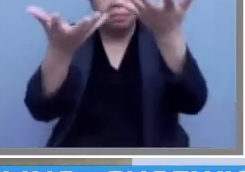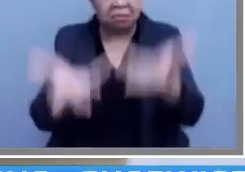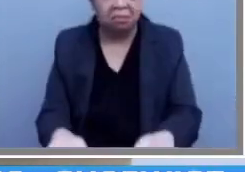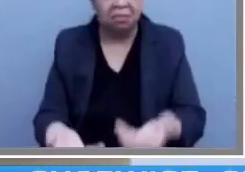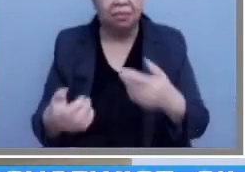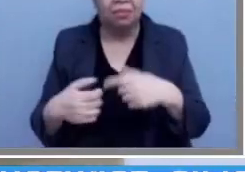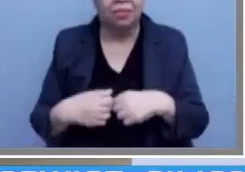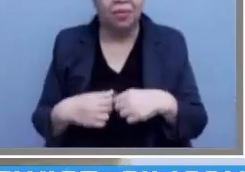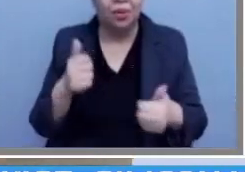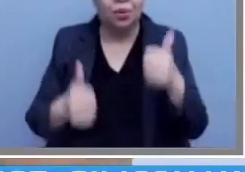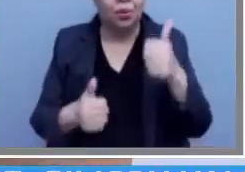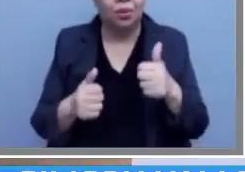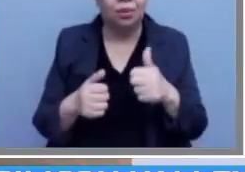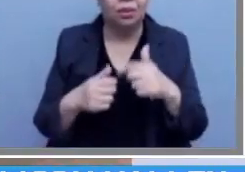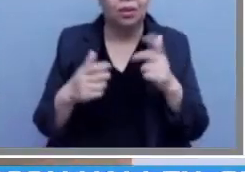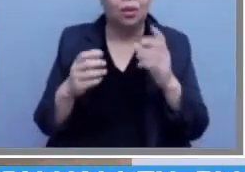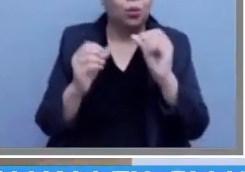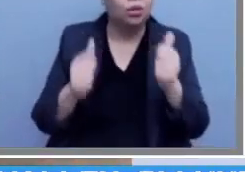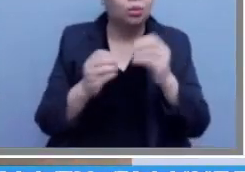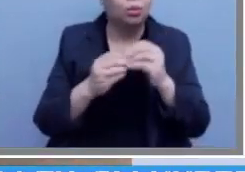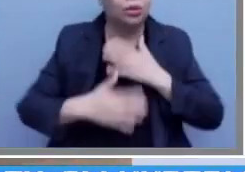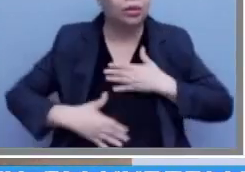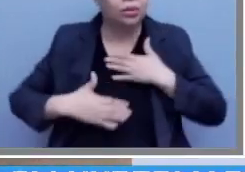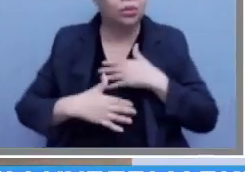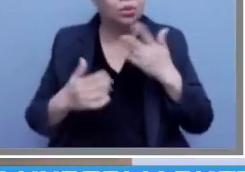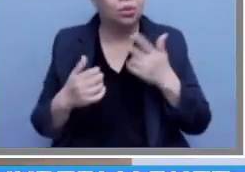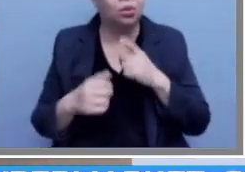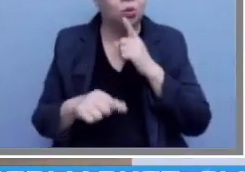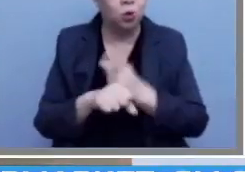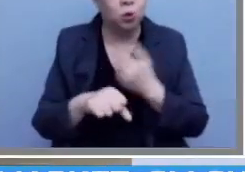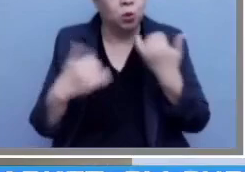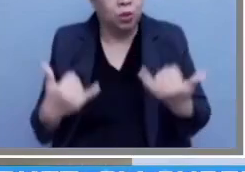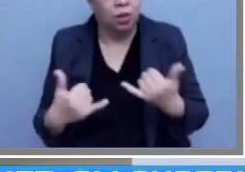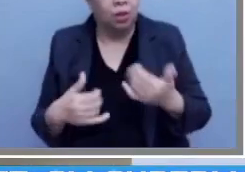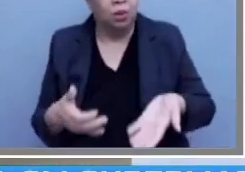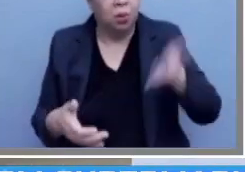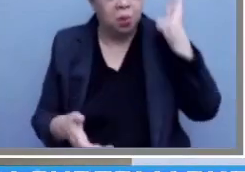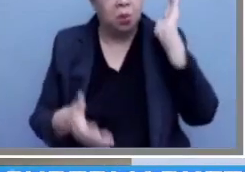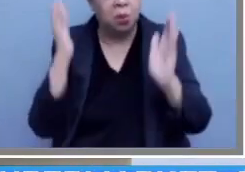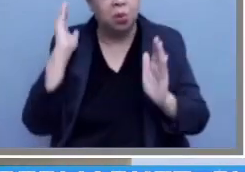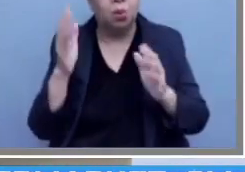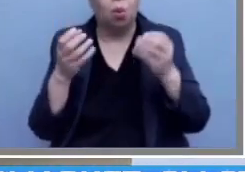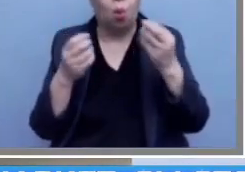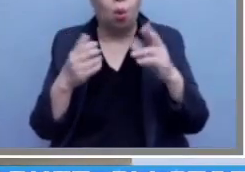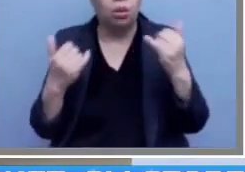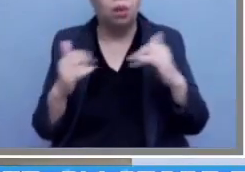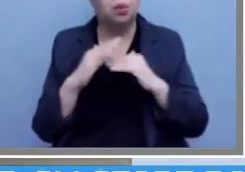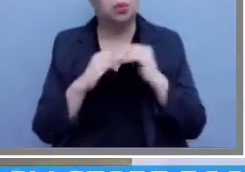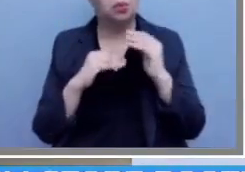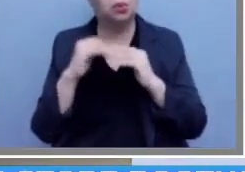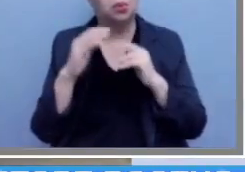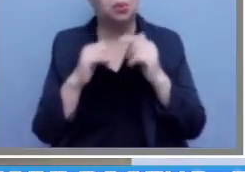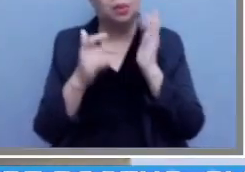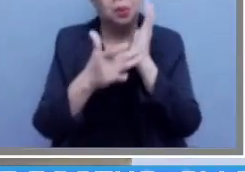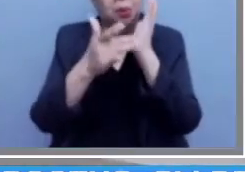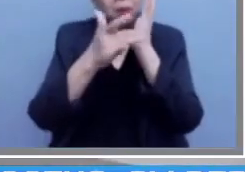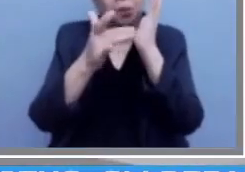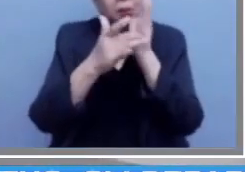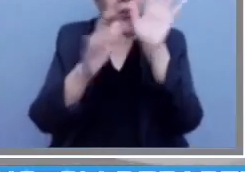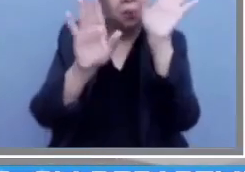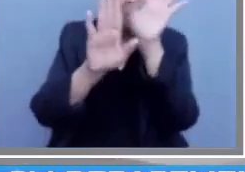enjoy gawin yung manoo o yung ngayon na puro kable na at ako minsan kwan pa digital na e ba